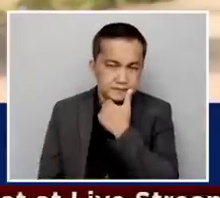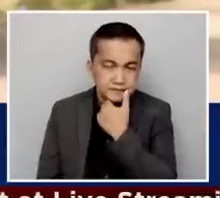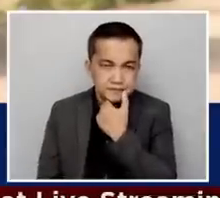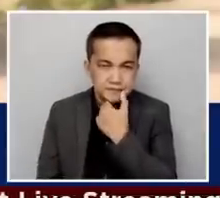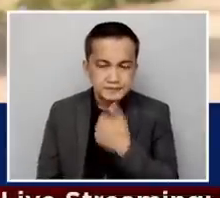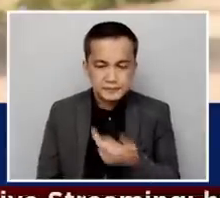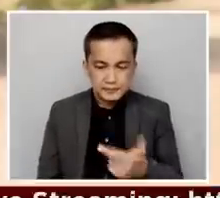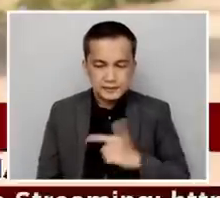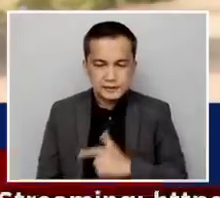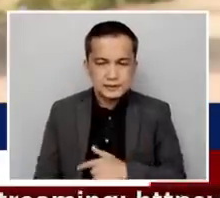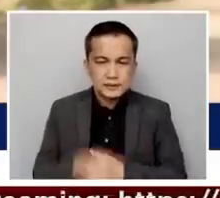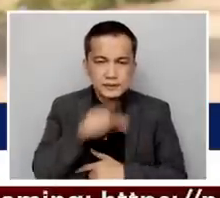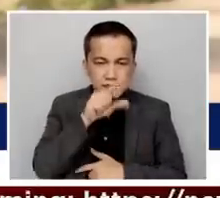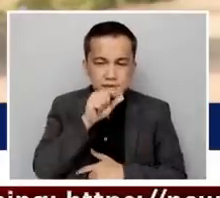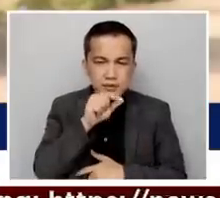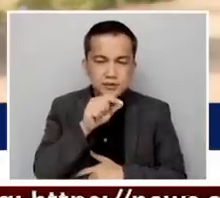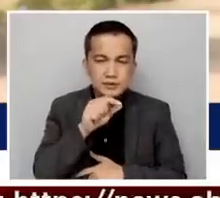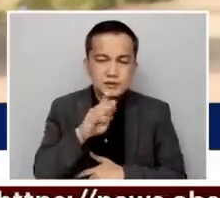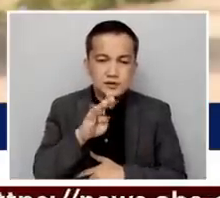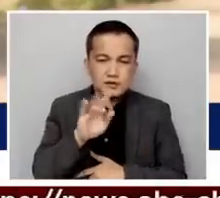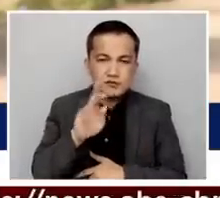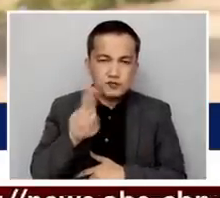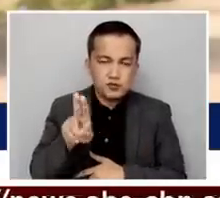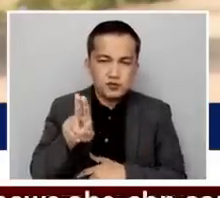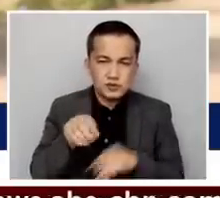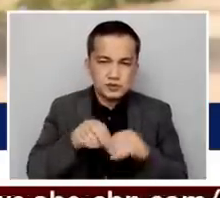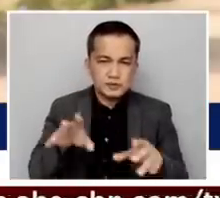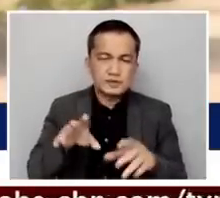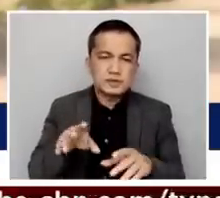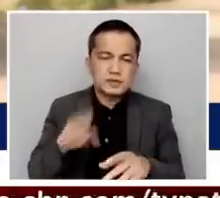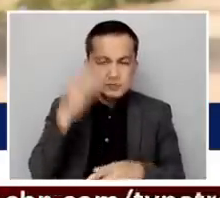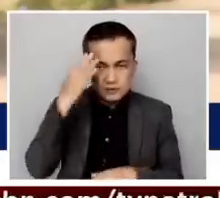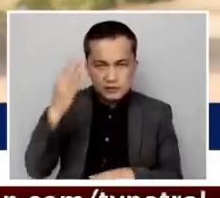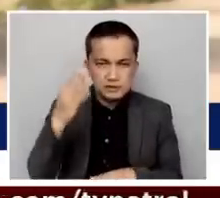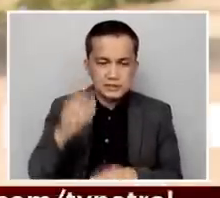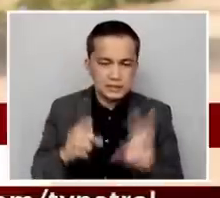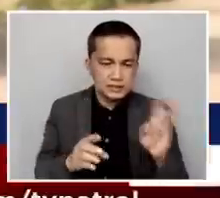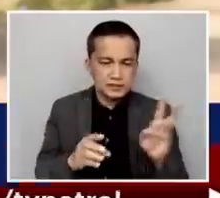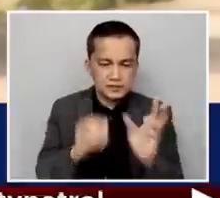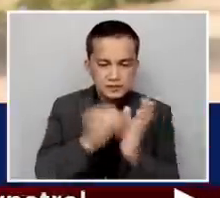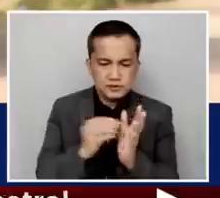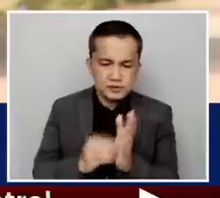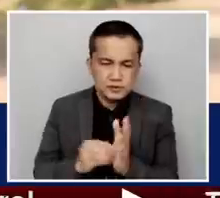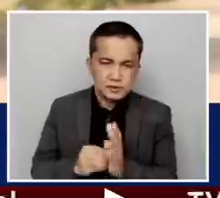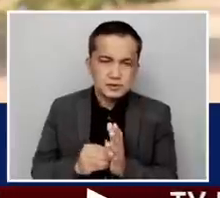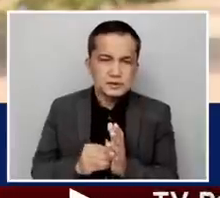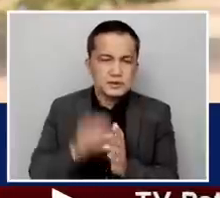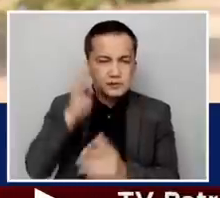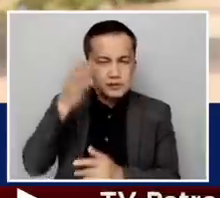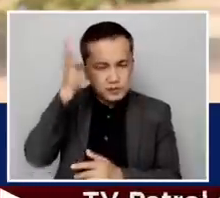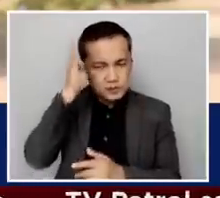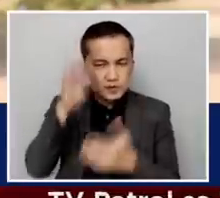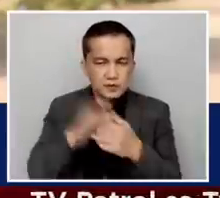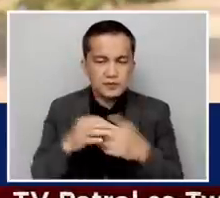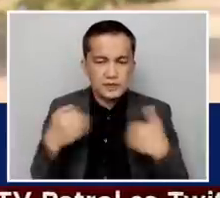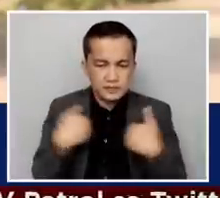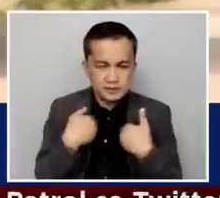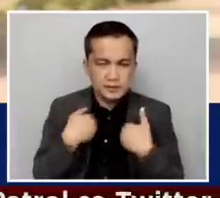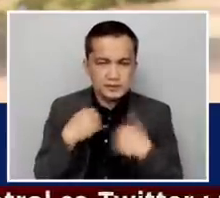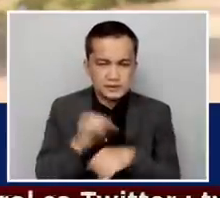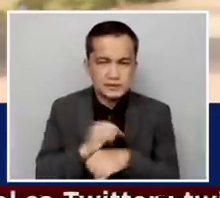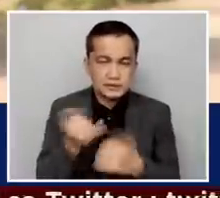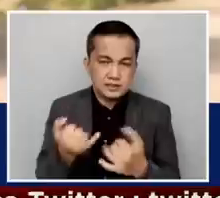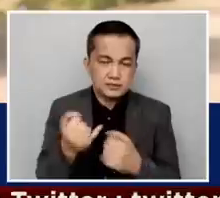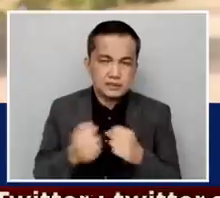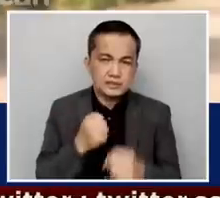bird flu outbreak sa farm na ito sa Santa Maria, Bulacan. Sa 6 na outbreak na naitala ng Bureau of Animal Industry simula ngayong taon.